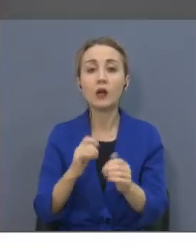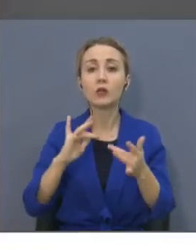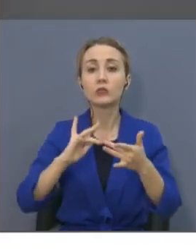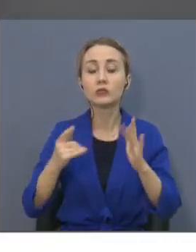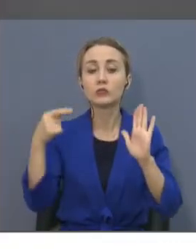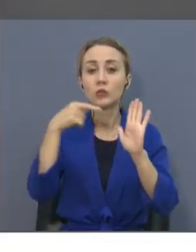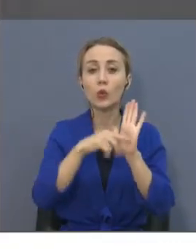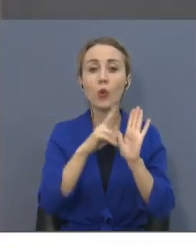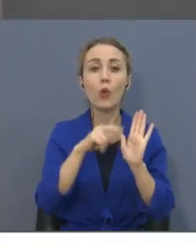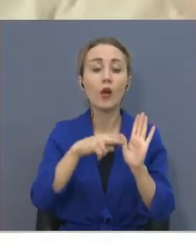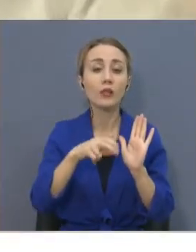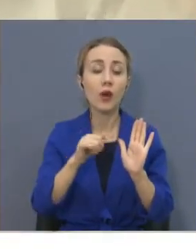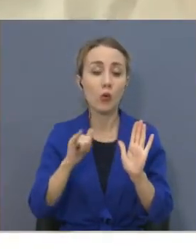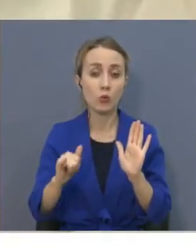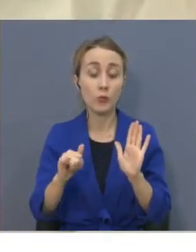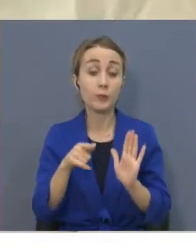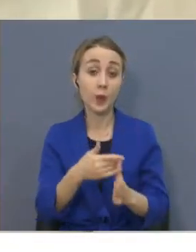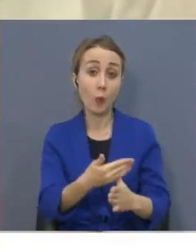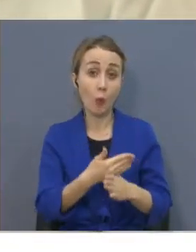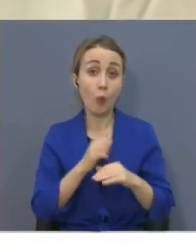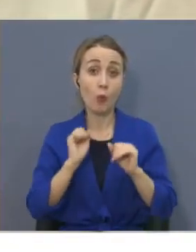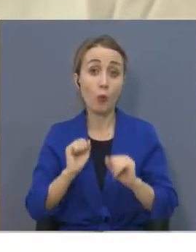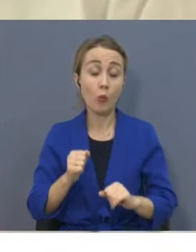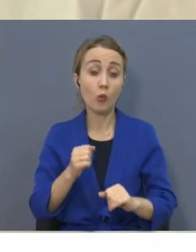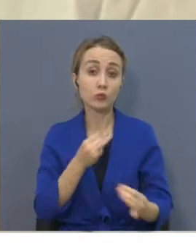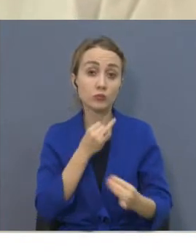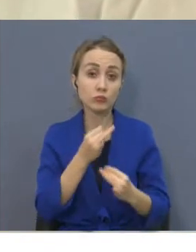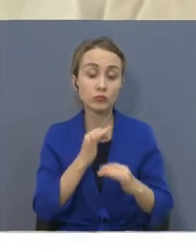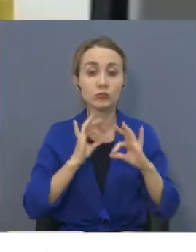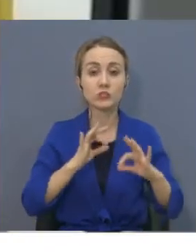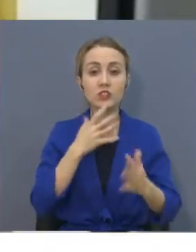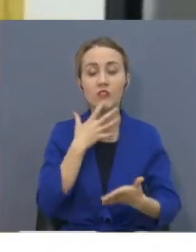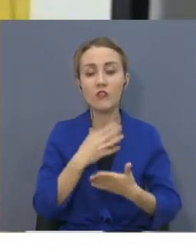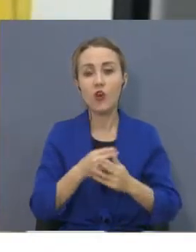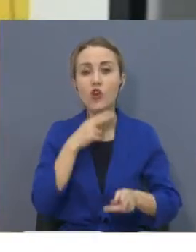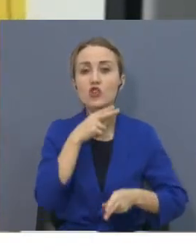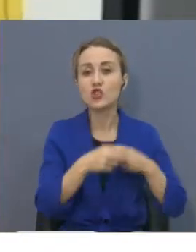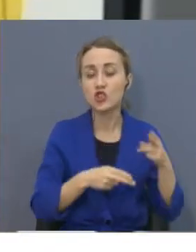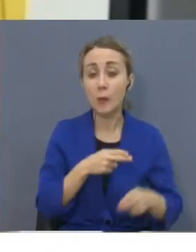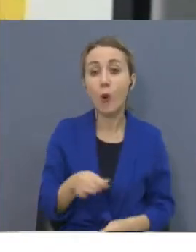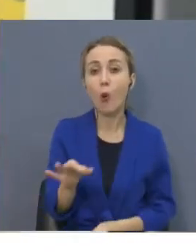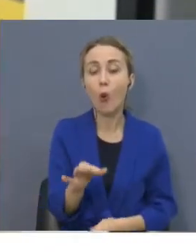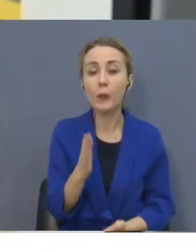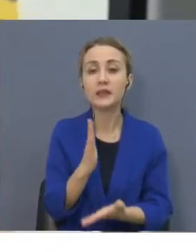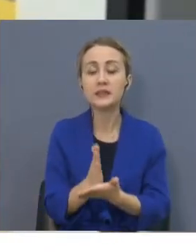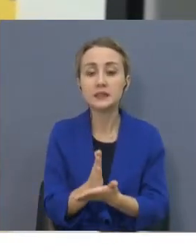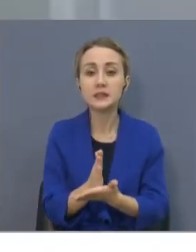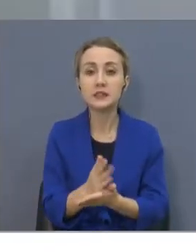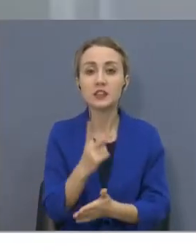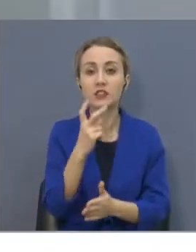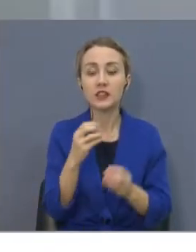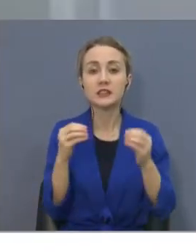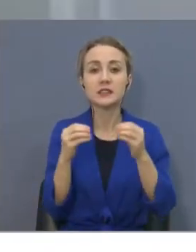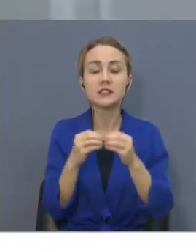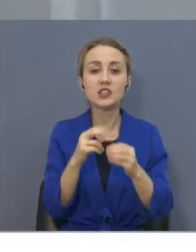«Холдау 24/7». Всего помощью пациенты могут получить консультацию и донести свои жалобы. В целом по области в медицинской организации поступило